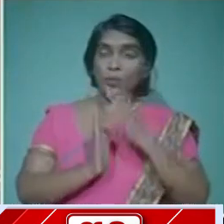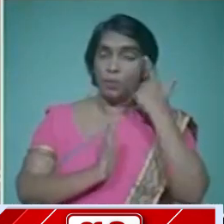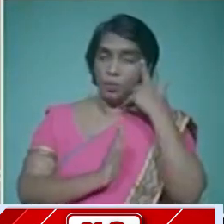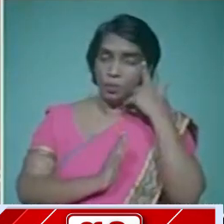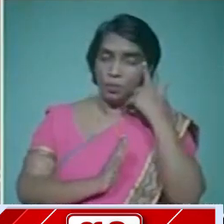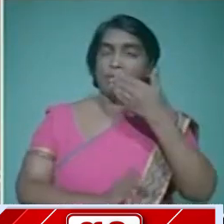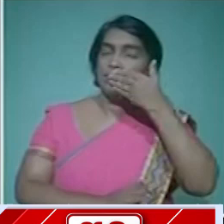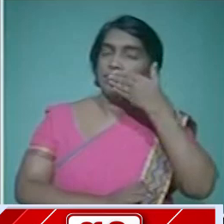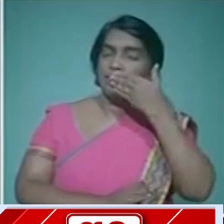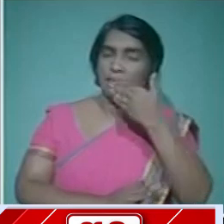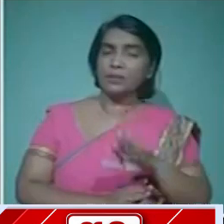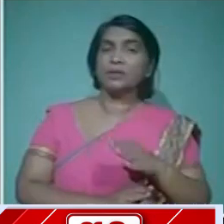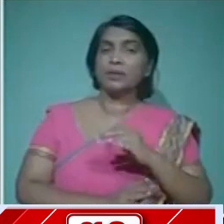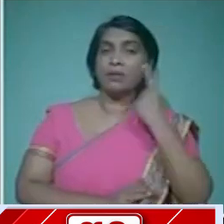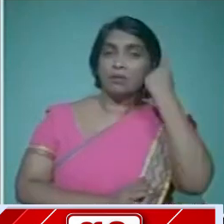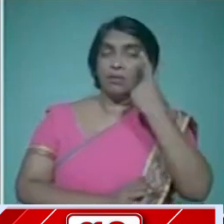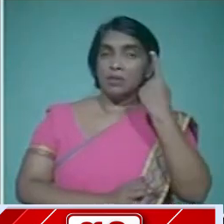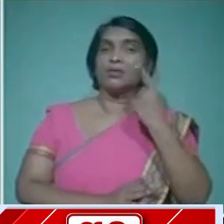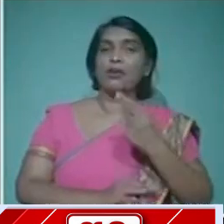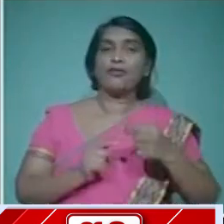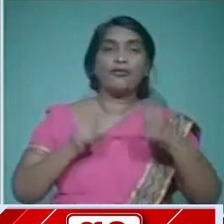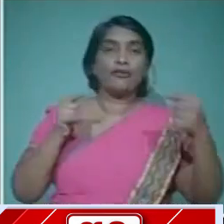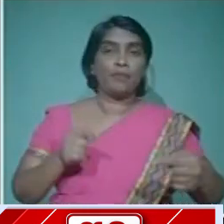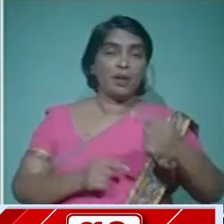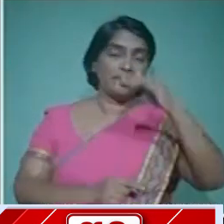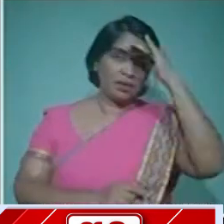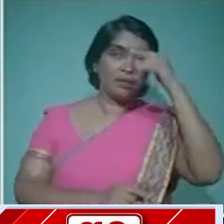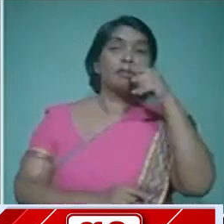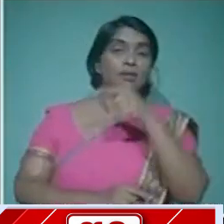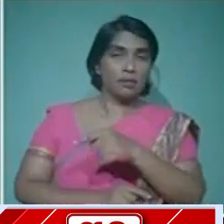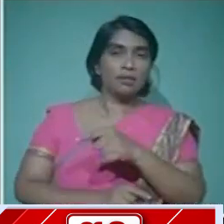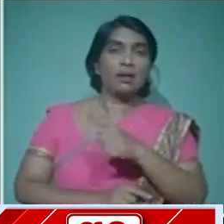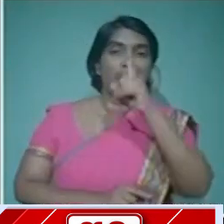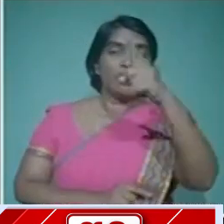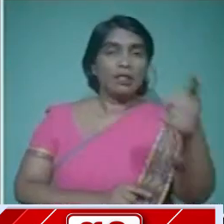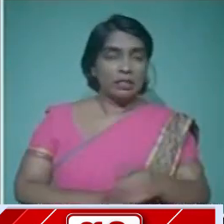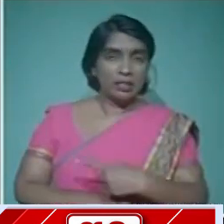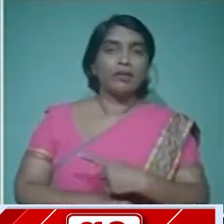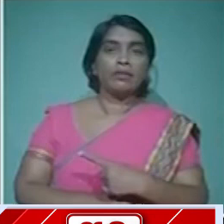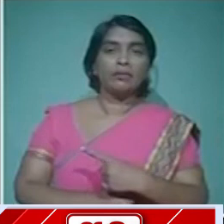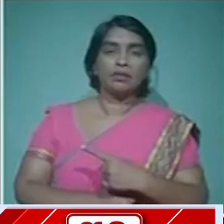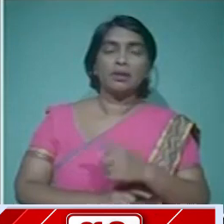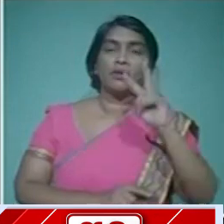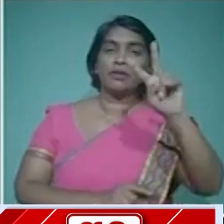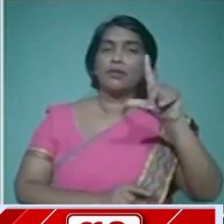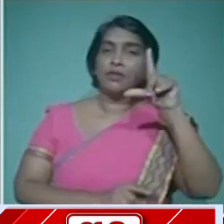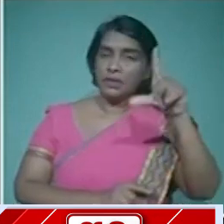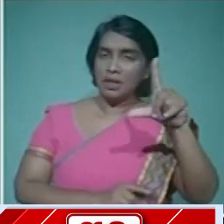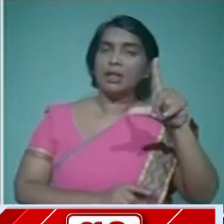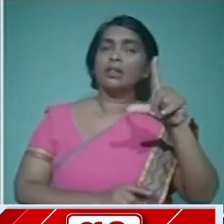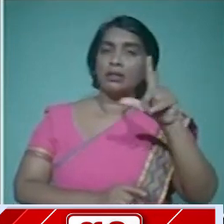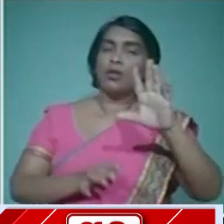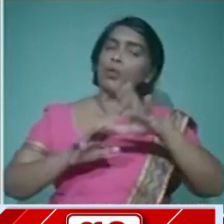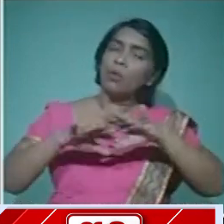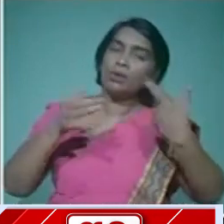ජේෂ්ඨ පරිණත මහදැන මුත්ත පාර්ලිමේන්තුවේ විපක්ෂ නායකතුමා. එතුමාට එක දවසක් සම්පූර්ණයෙන් වෙන් කරන්න 27-2 යටතේ එතුමාට